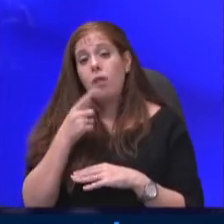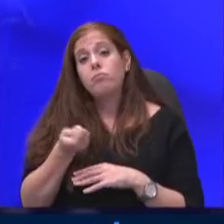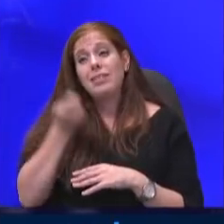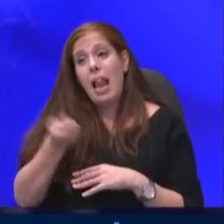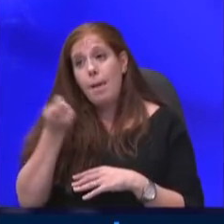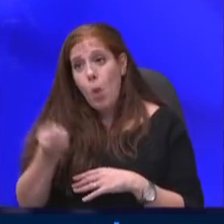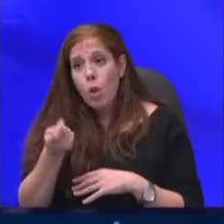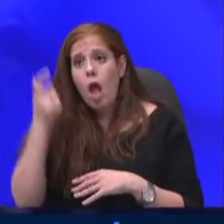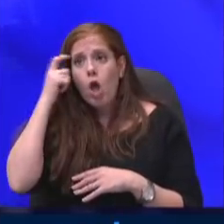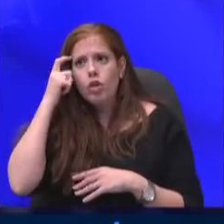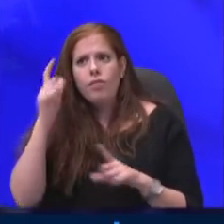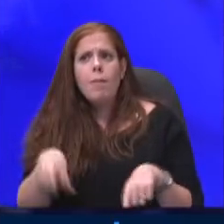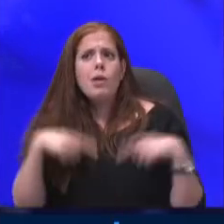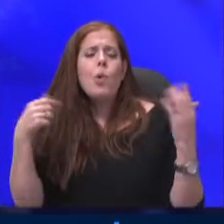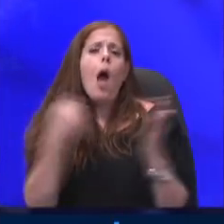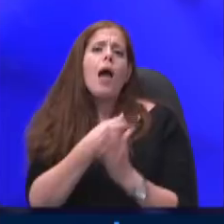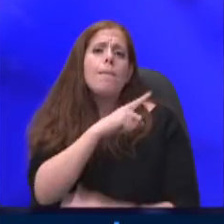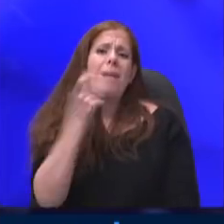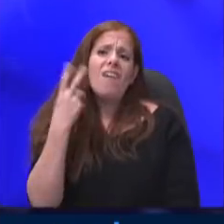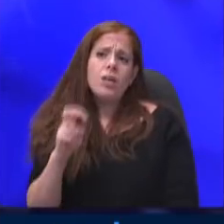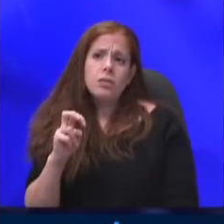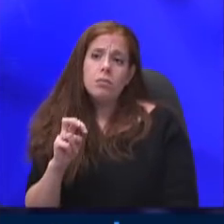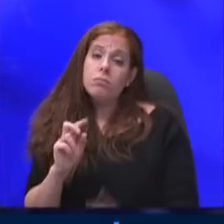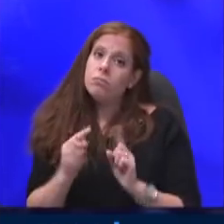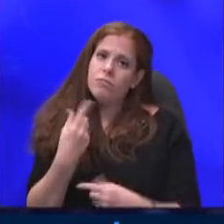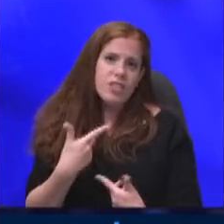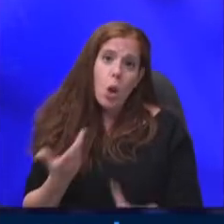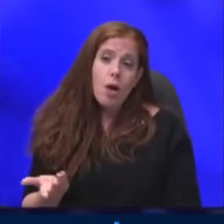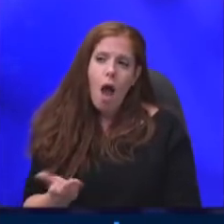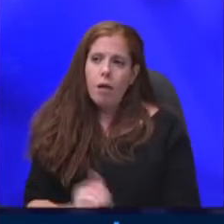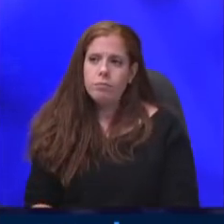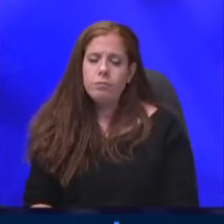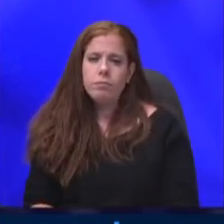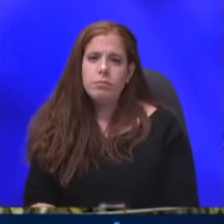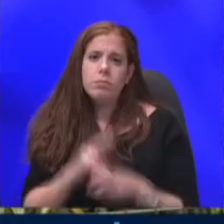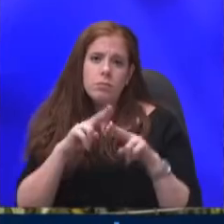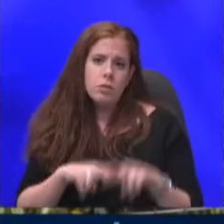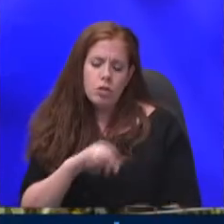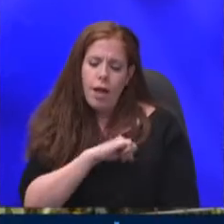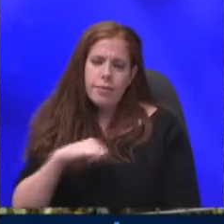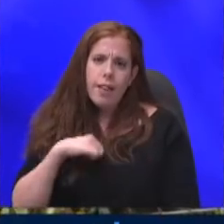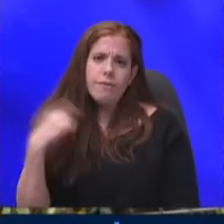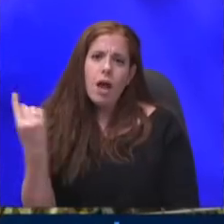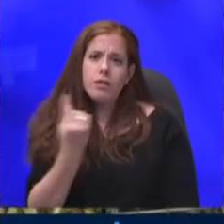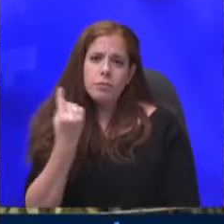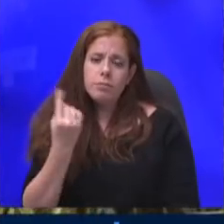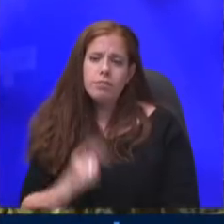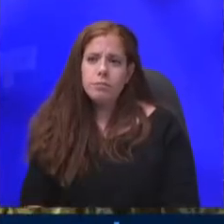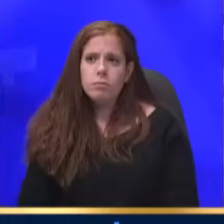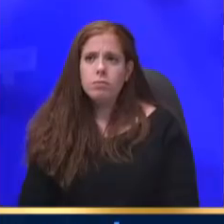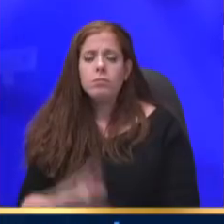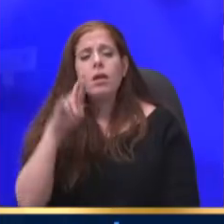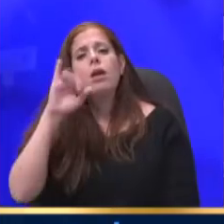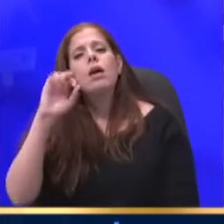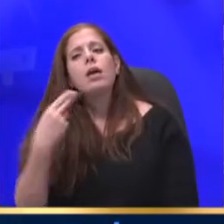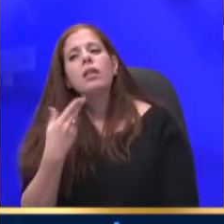עד 120. זה לא קרה. יבד. נשארתי לבד. ריטה העידה היום במשך 3 שעות